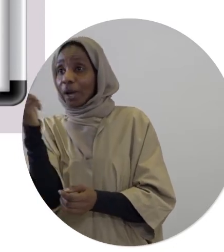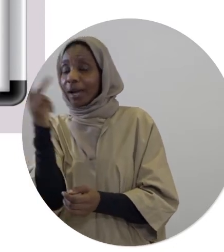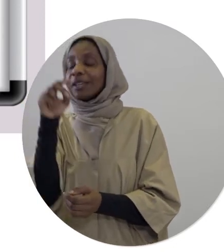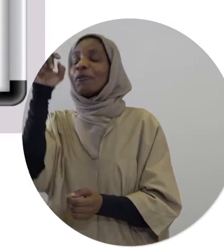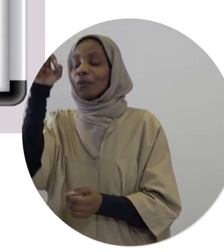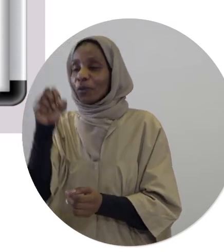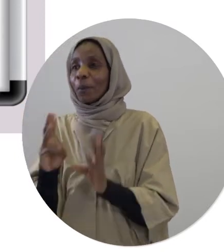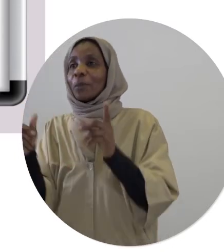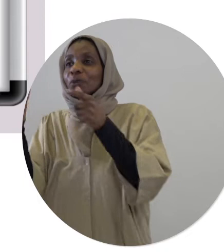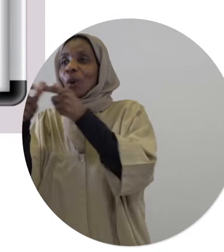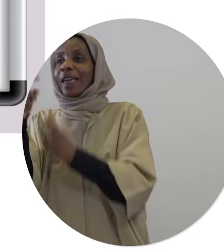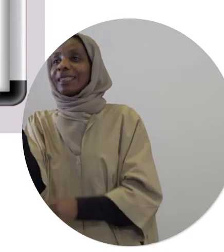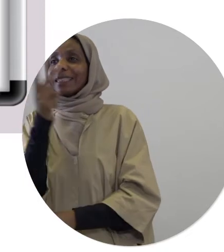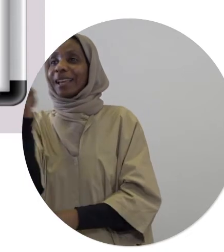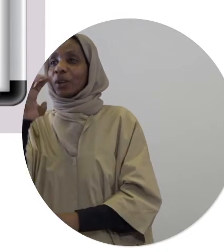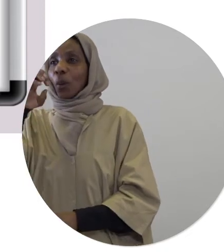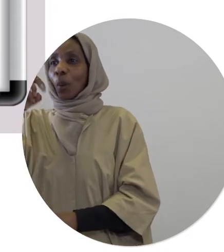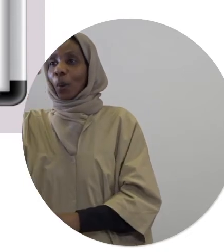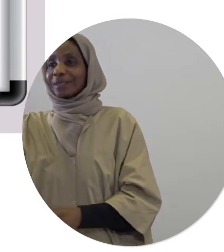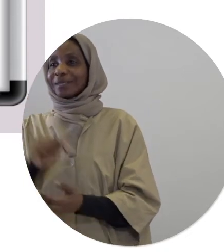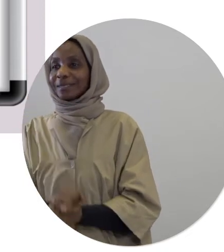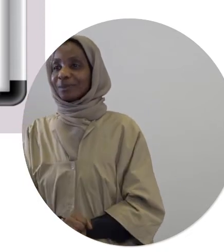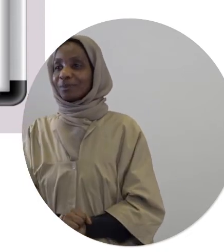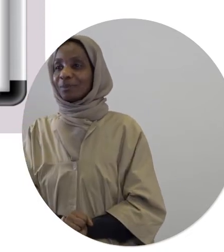وجود مجموعتين هيدروكسيل في الجزيء.